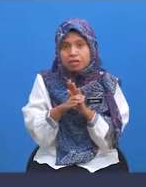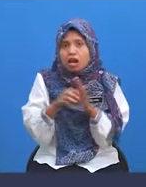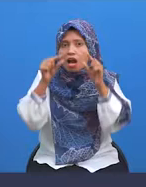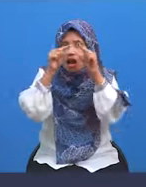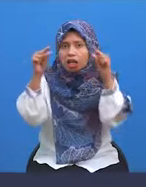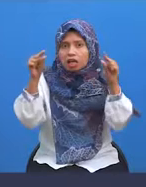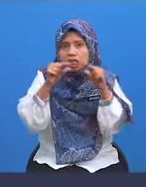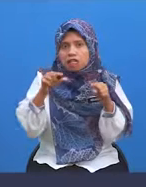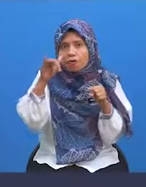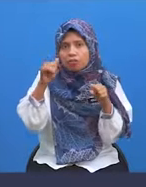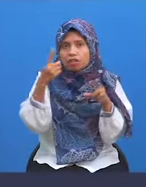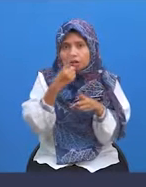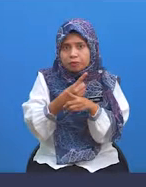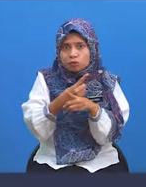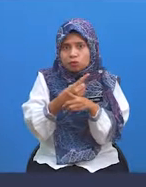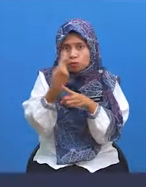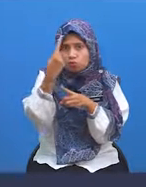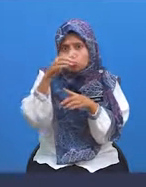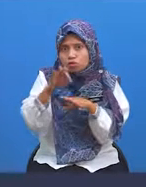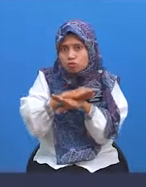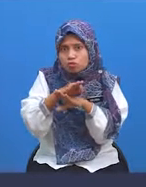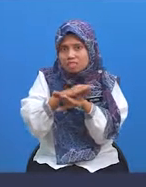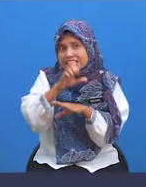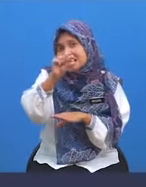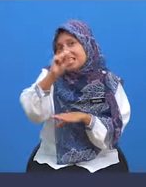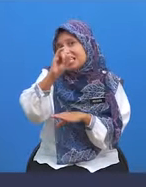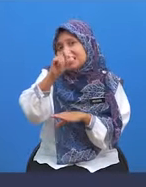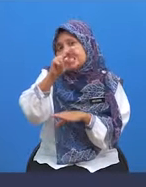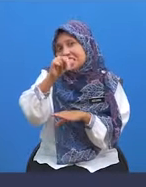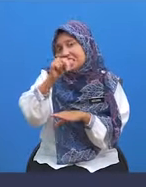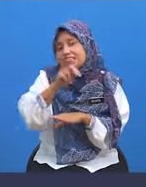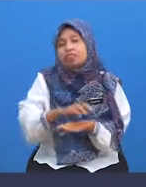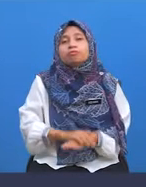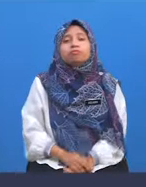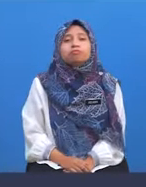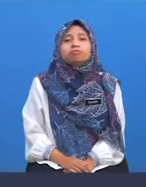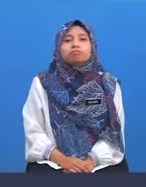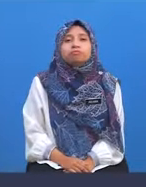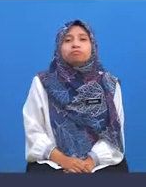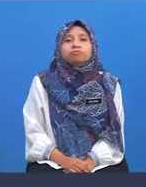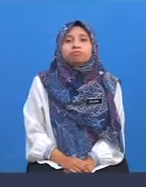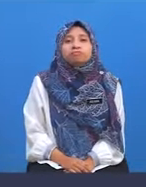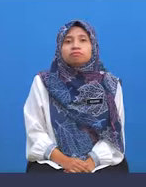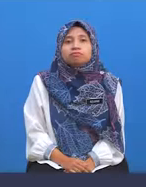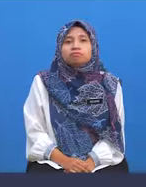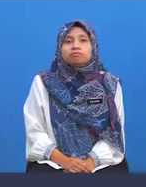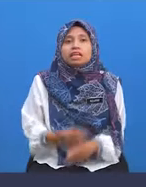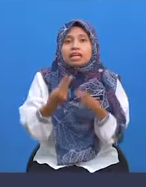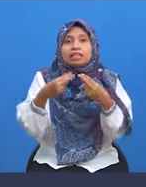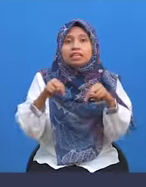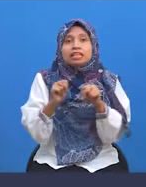Nilai B bagi soalan ini ialah 2, maka bilangan kala bagi graf kita